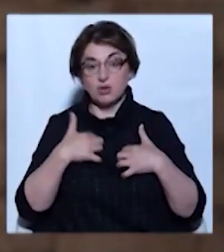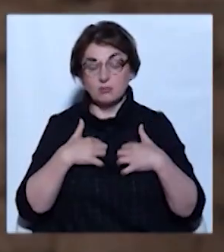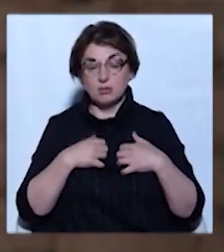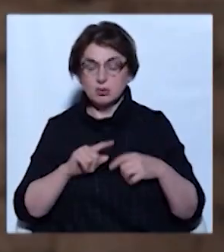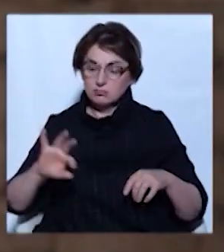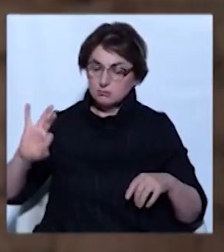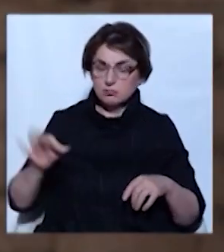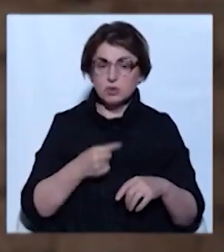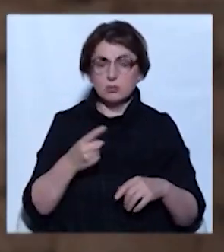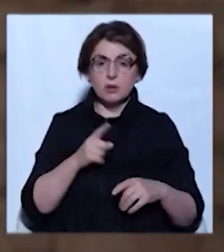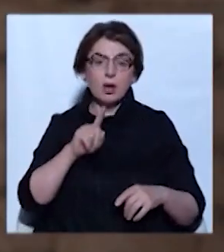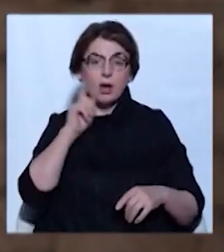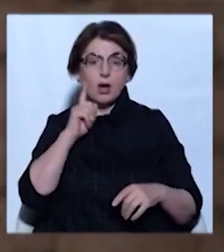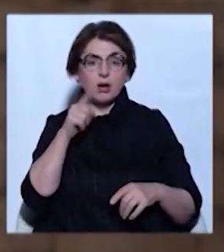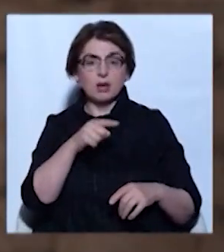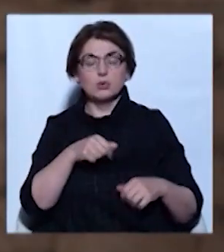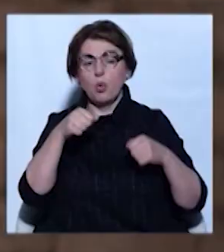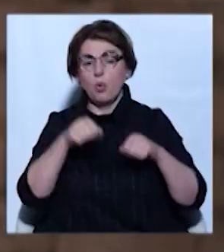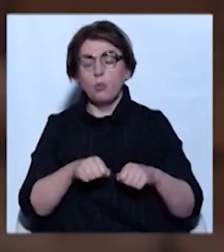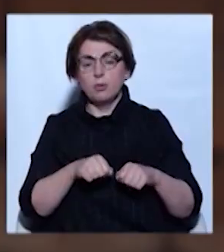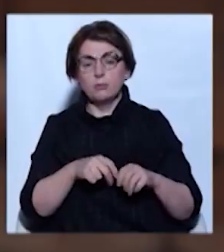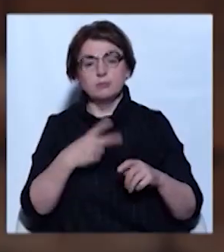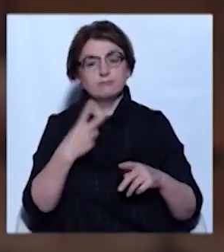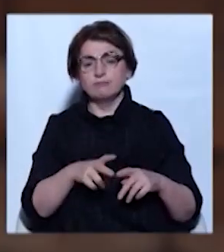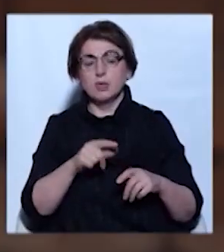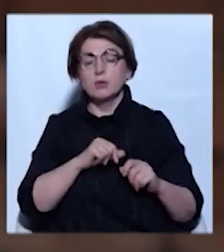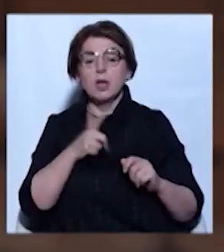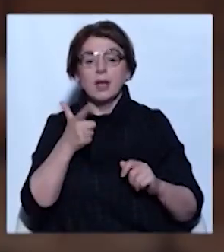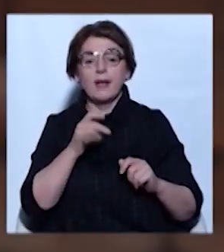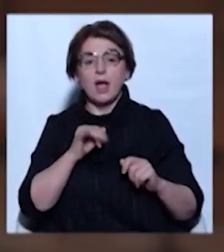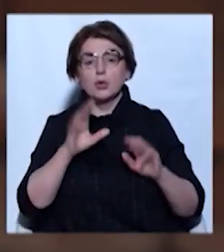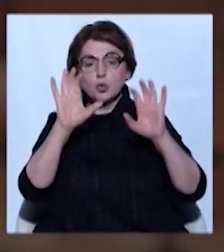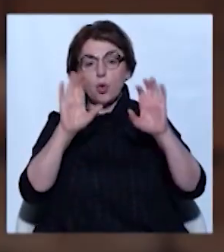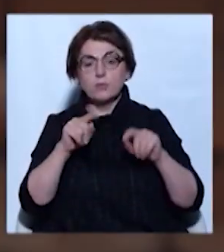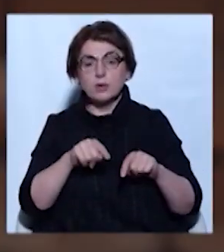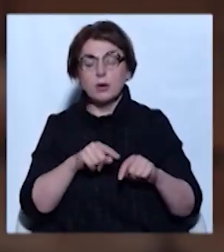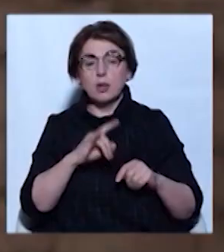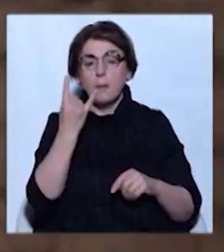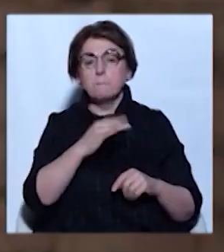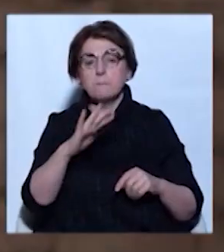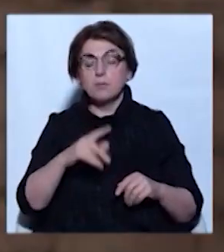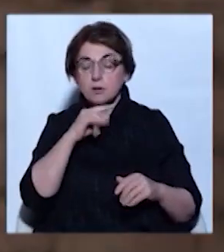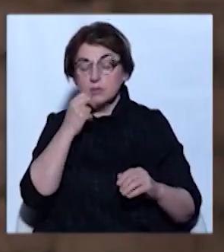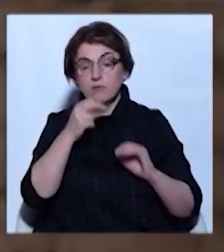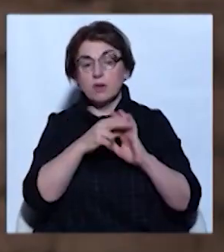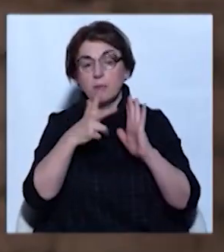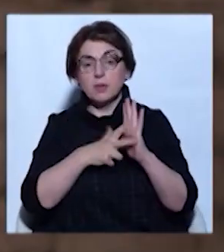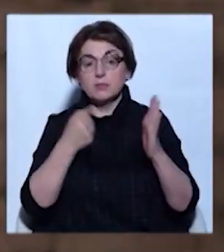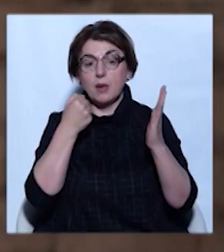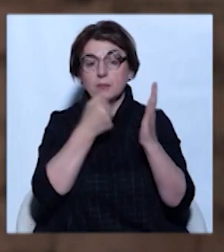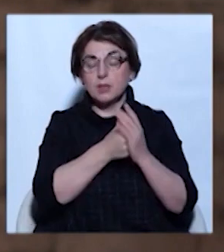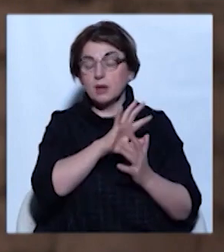զրկվում է այդ իրավունքից։ Համաձայի մակի կոնվենթյայի անչապահաս են համարվում մինչև 18 տարեկան բոլլոր անձի։